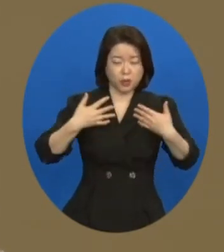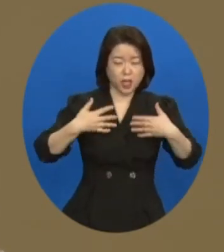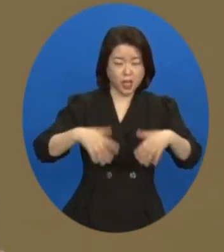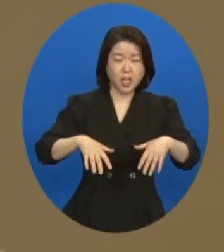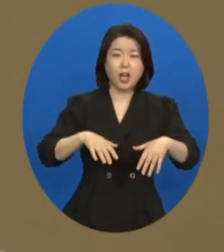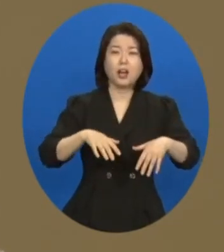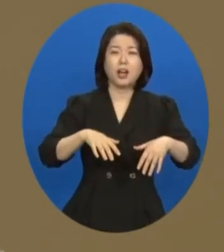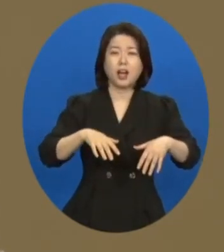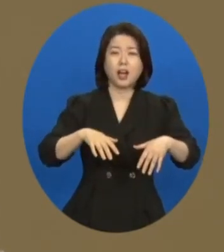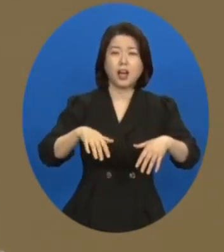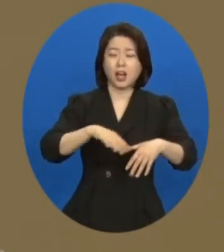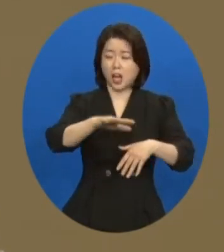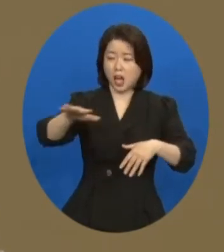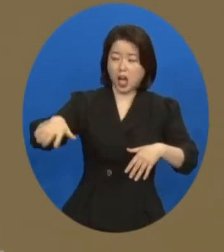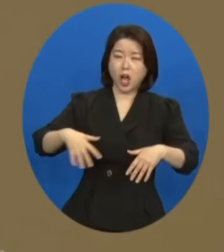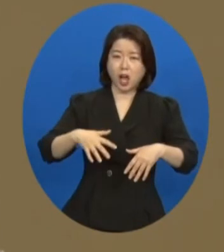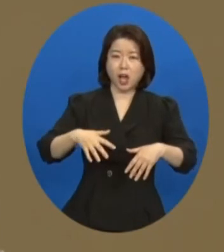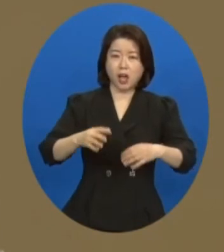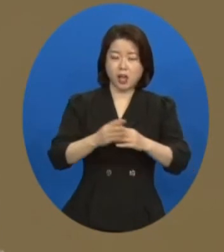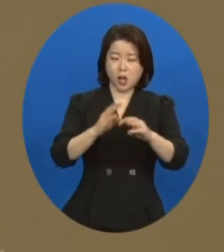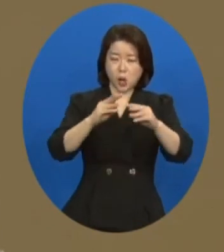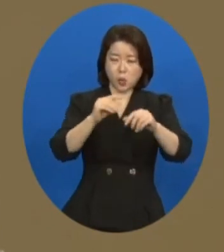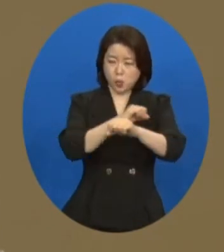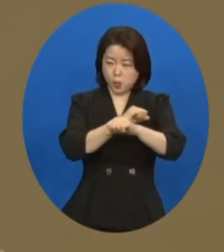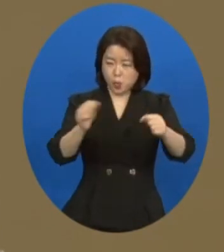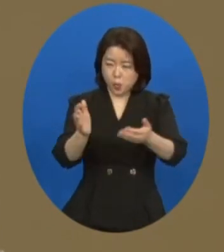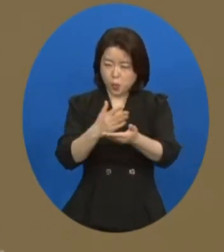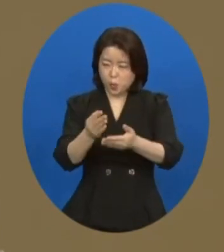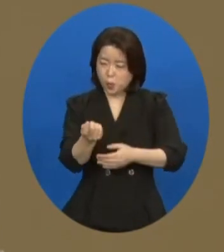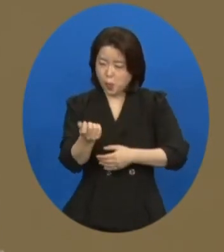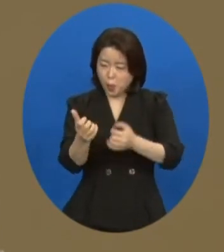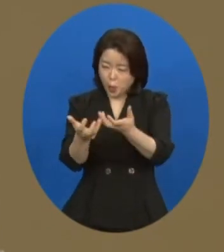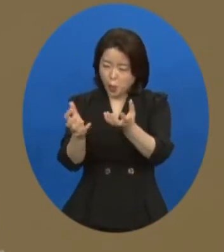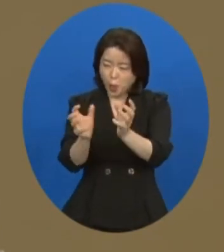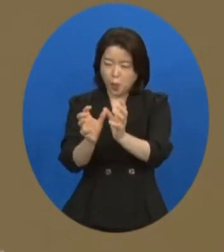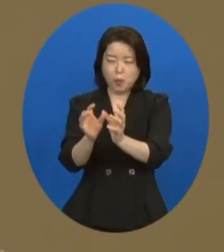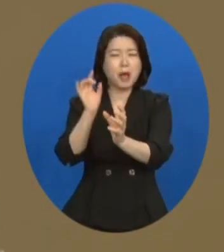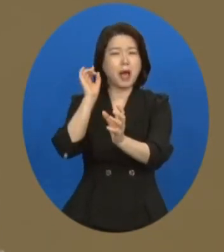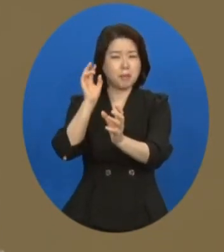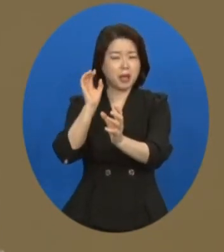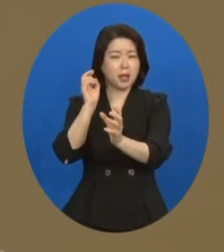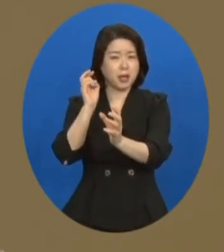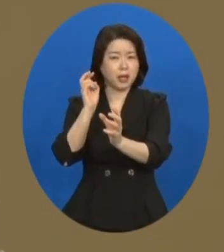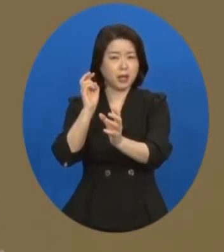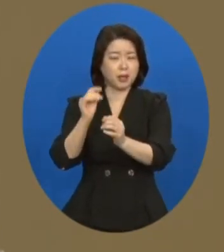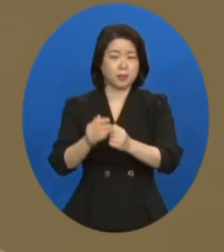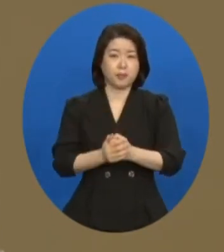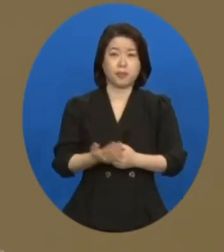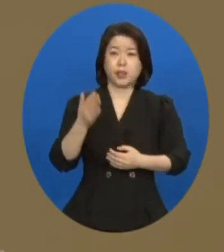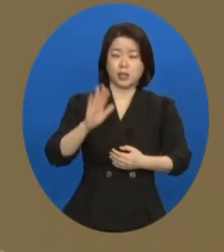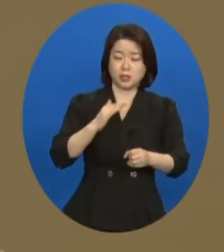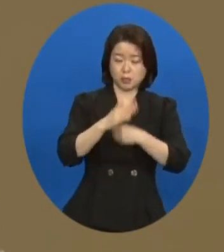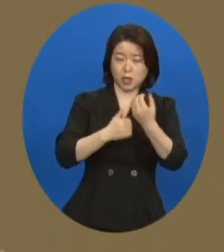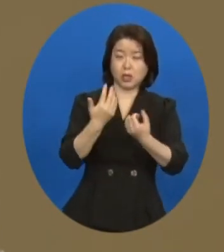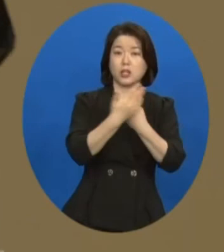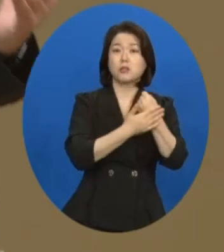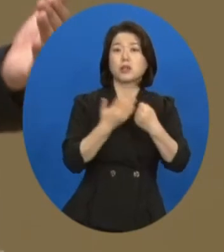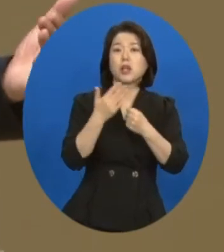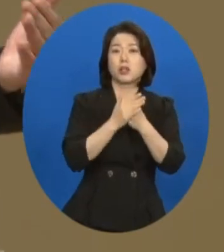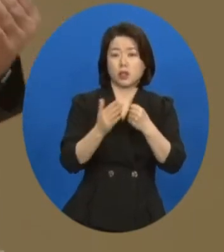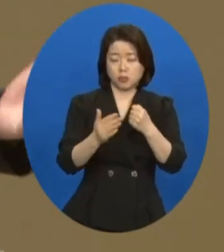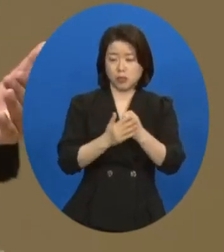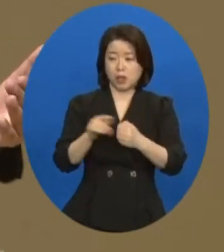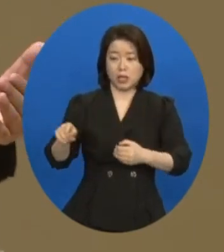그런 사막의 작은 어떤 종족이 불과 했겠죠 하나님의 은혜로 그들은